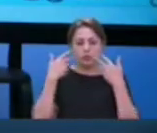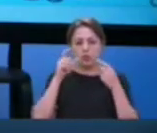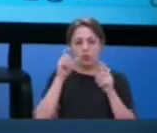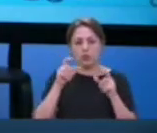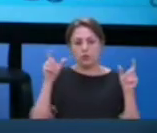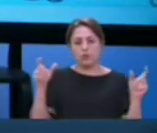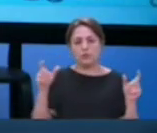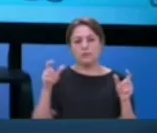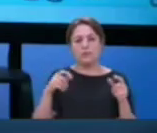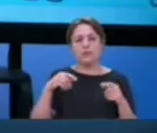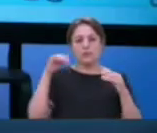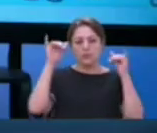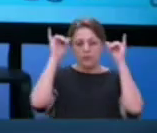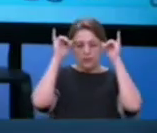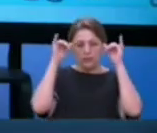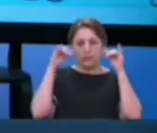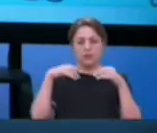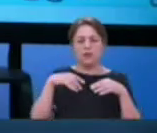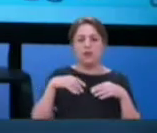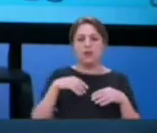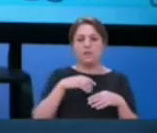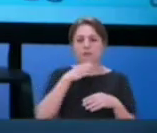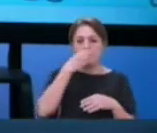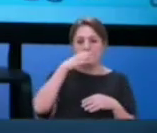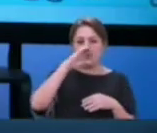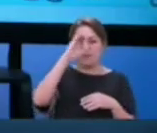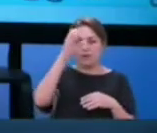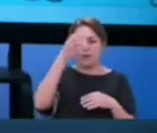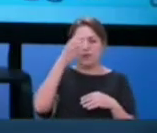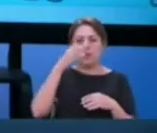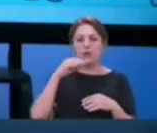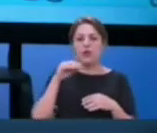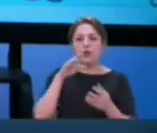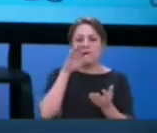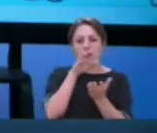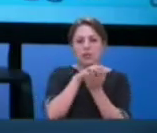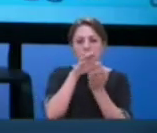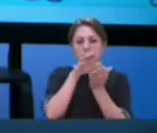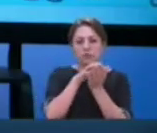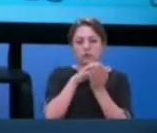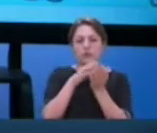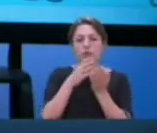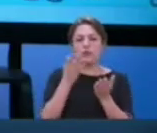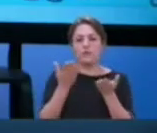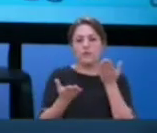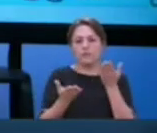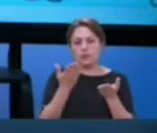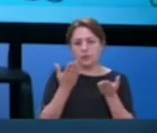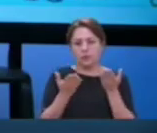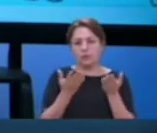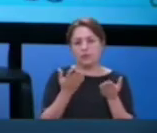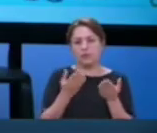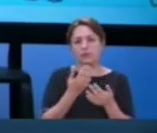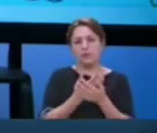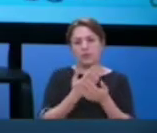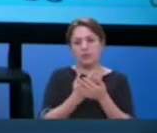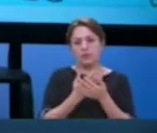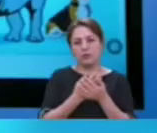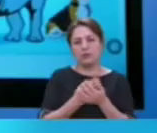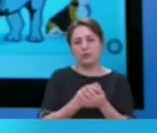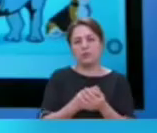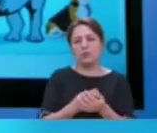sigir, fil, karkidon va it vaznini chamalab, berilgan kilogrammlarni ularga mosini